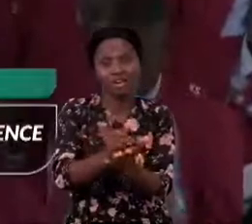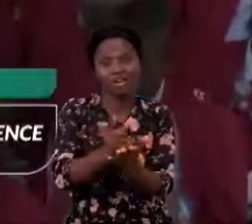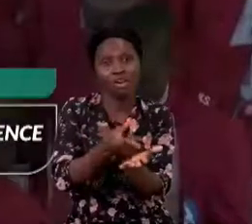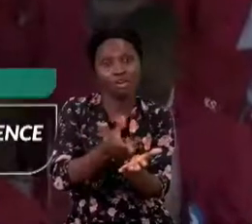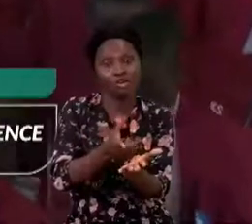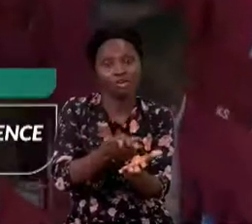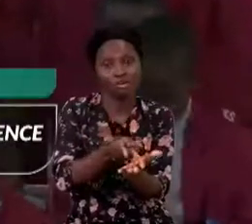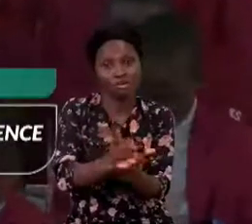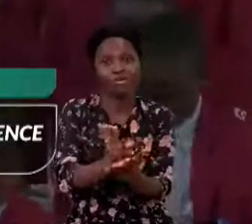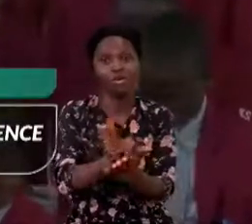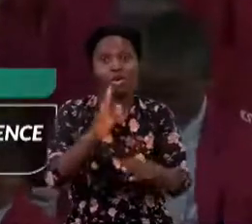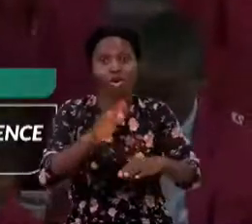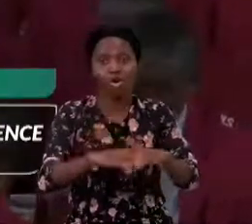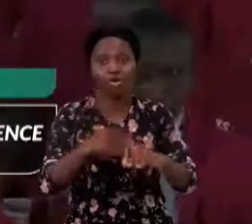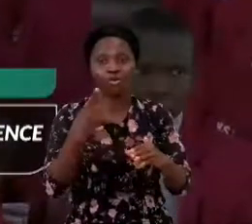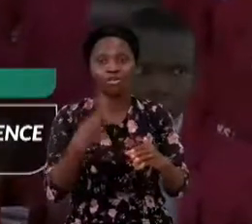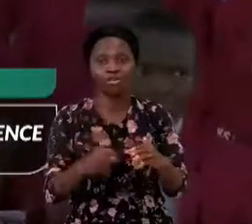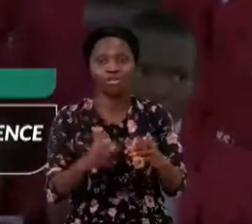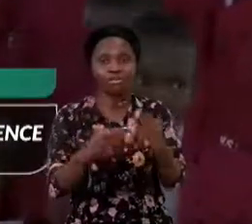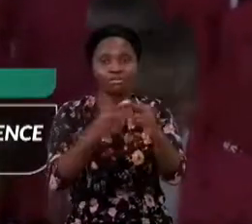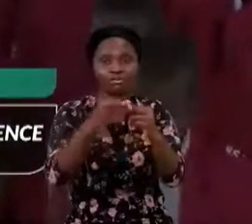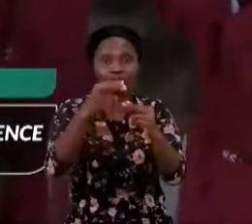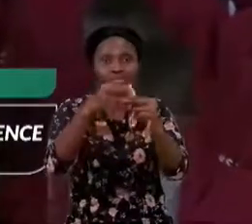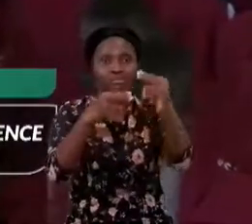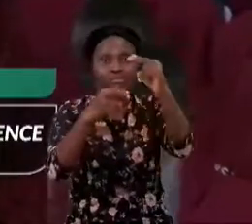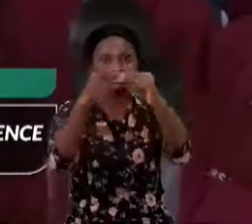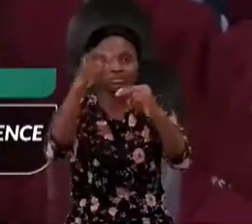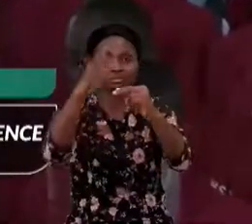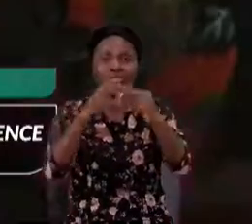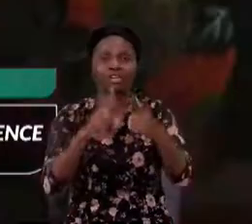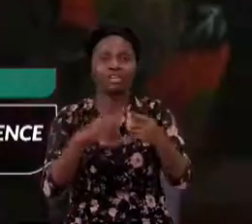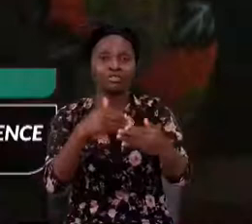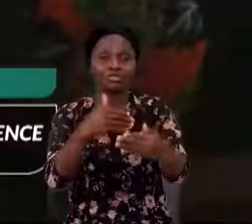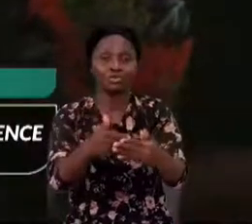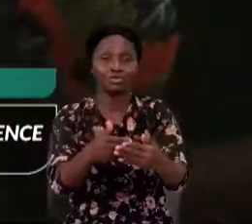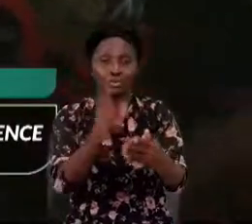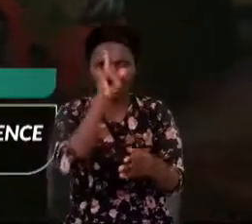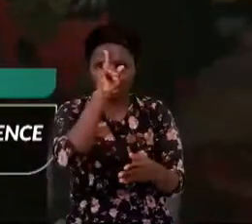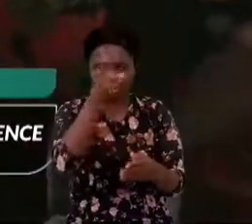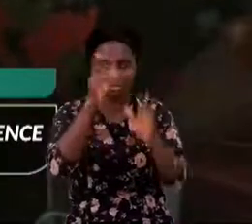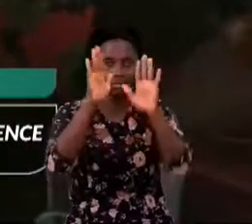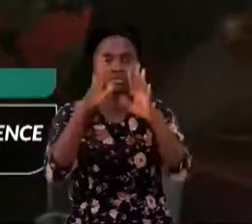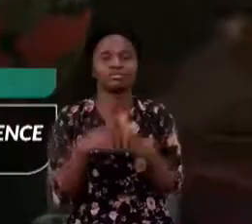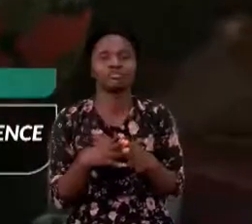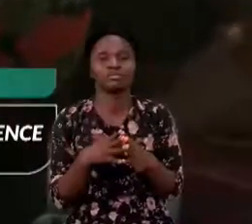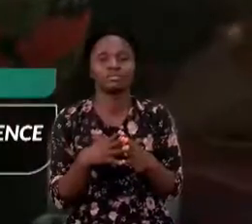loyauté des amis sur l'échelle menant à l'excellence. Vous savez quoi? Si nous